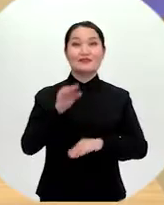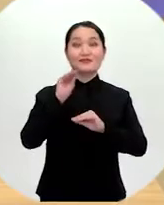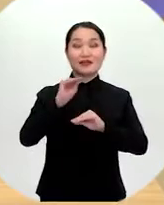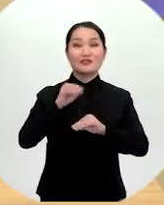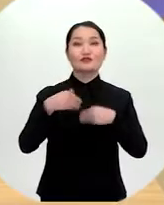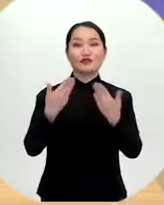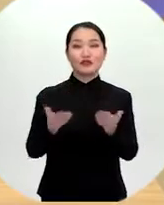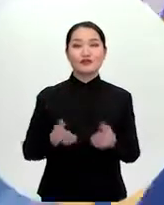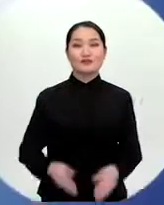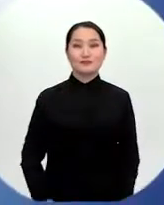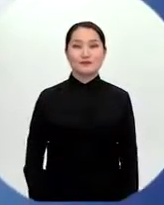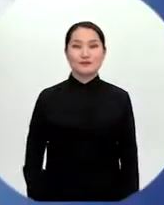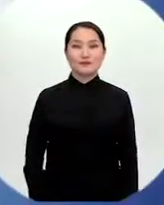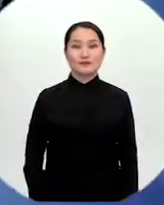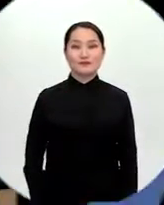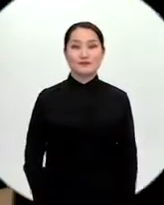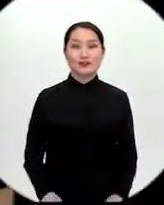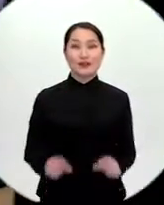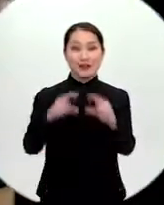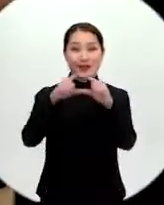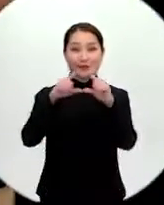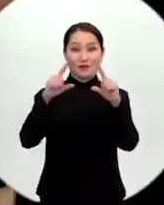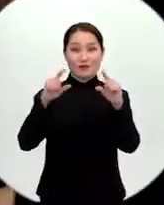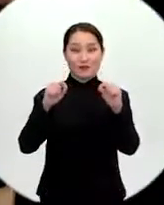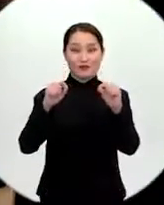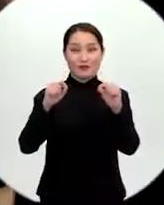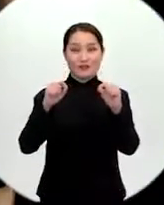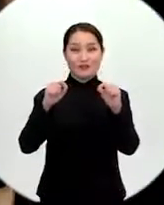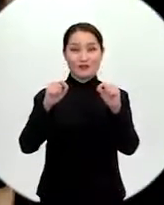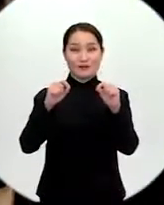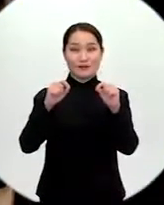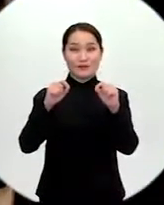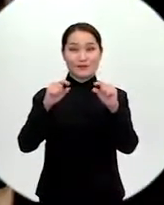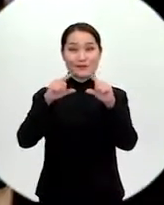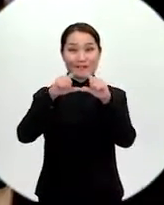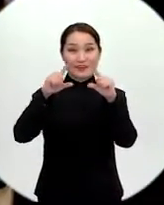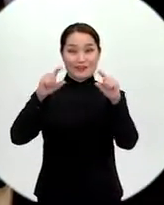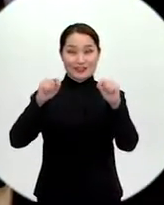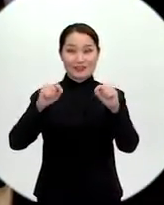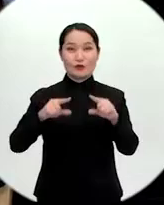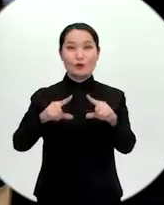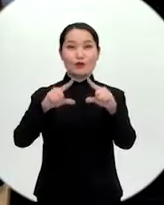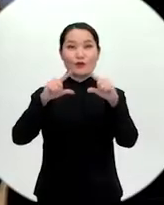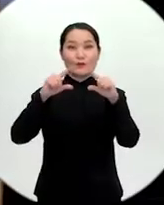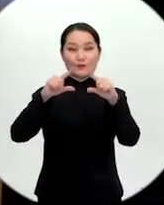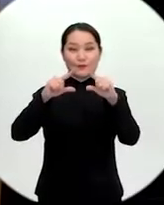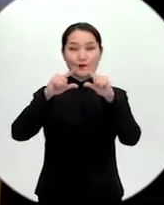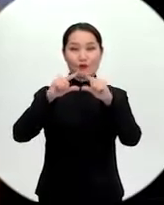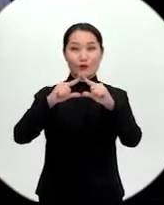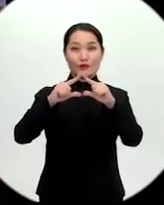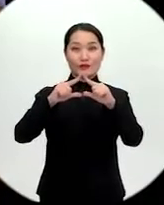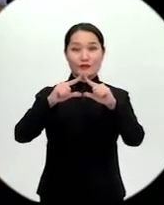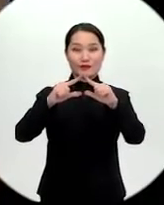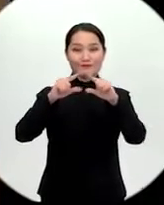та бүхэндээ тайлбарлая. За амдэрүүлчин цаас байгаа. Амдэрүүлчин цаасыгаа яг дигналаар нь хамгийн